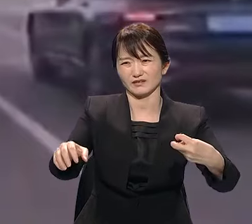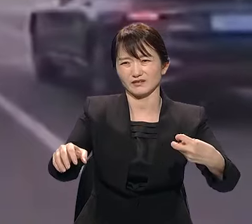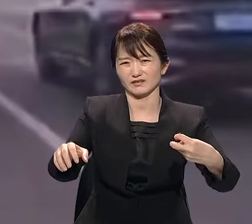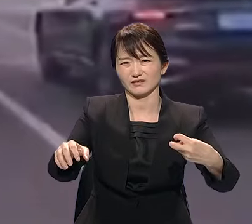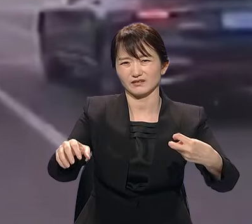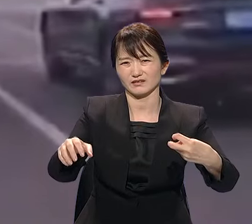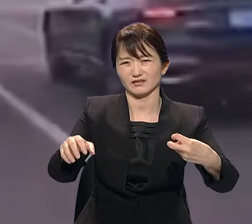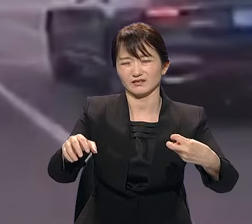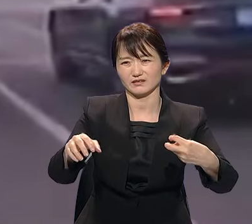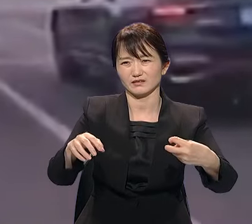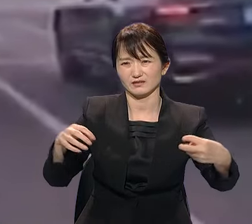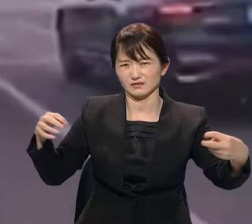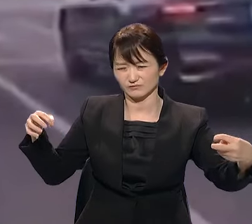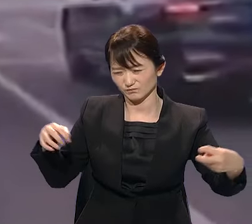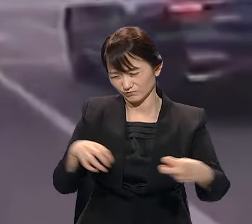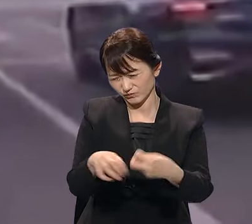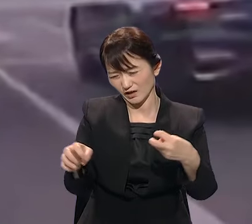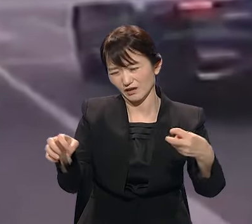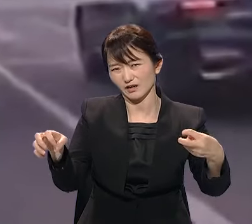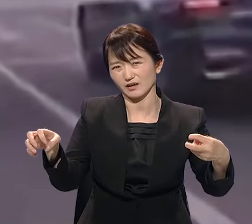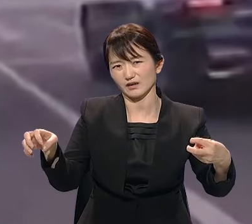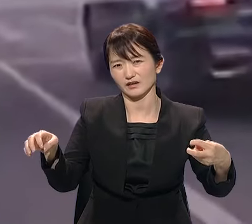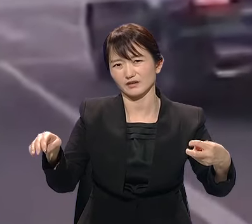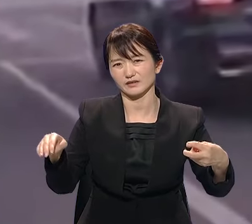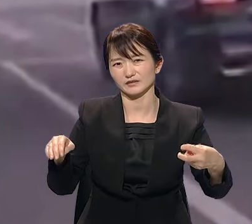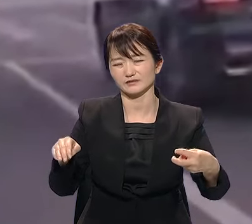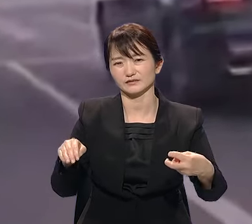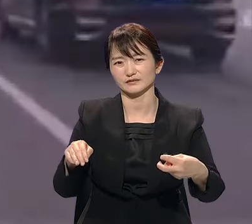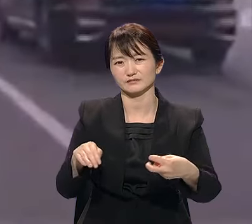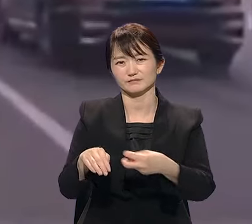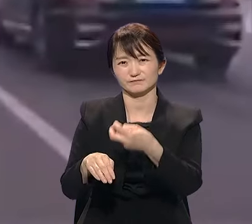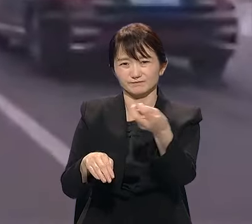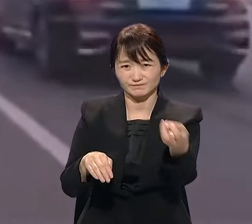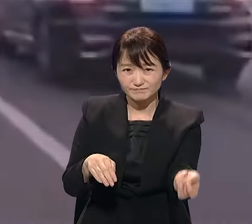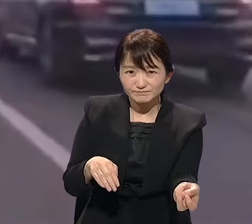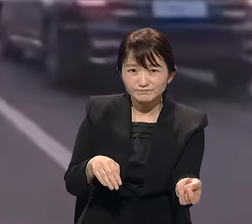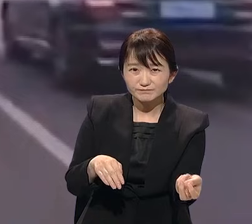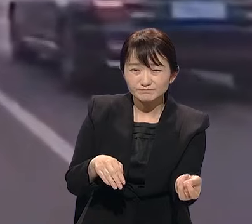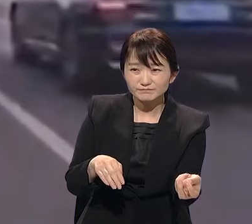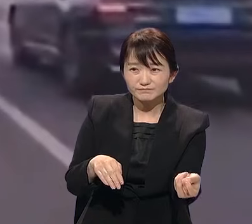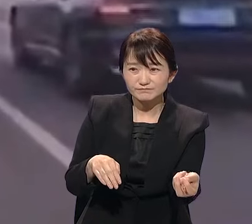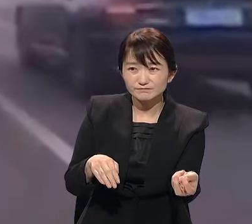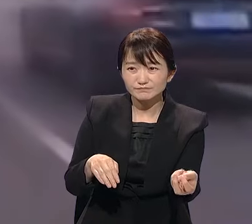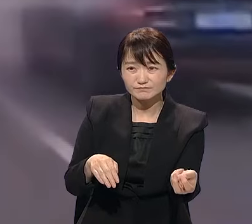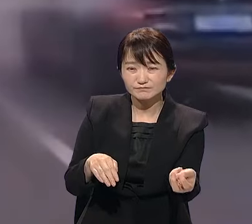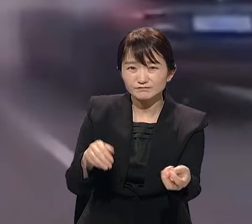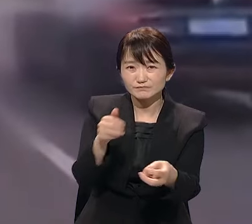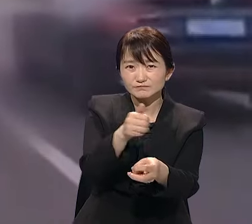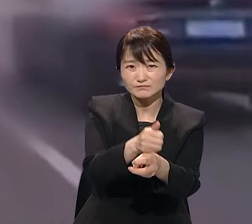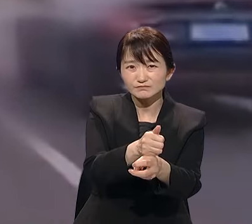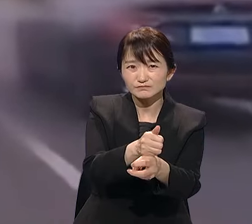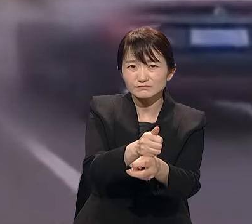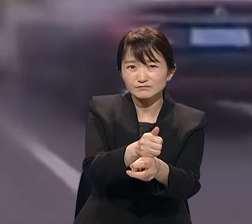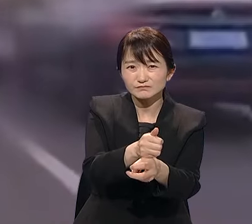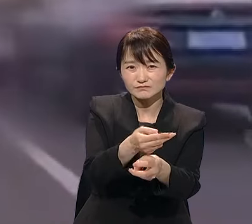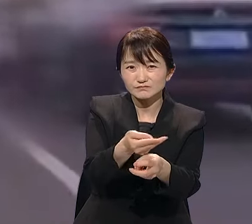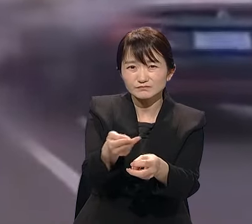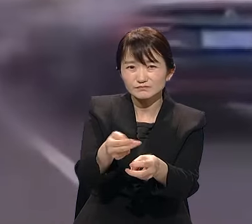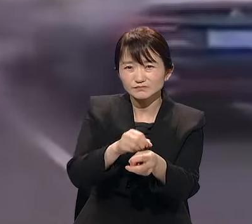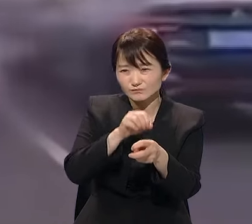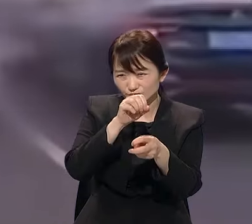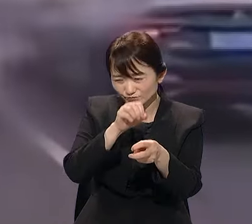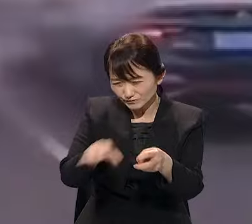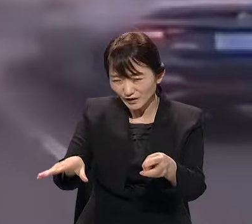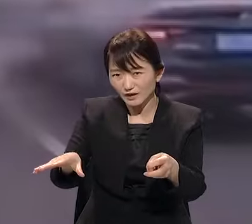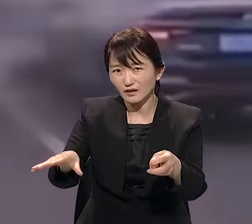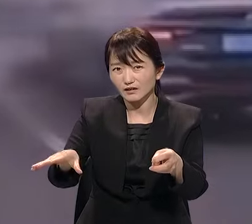달려와서 구급차와 정면 충돌을 합니다. 차량이 순식간에 전복되면서 타고 있던 사람과 이동 침대 등이 한꺼번에